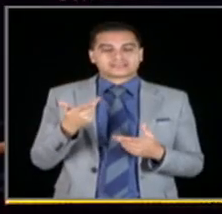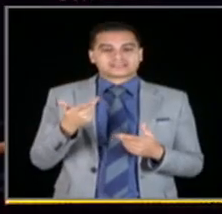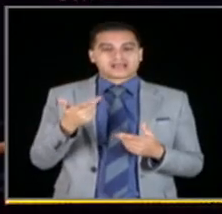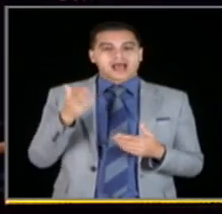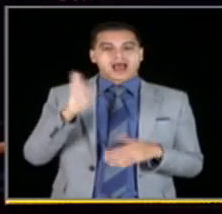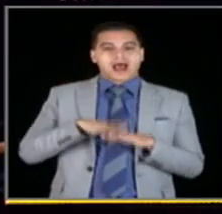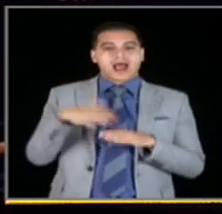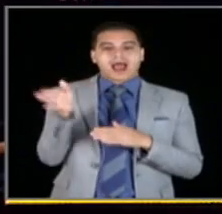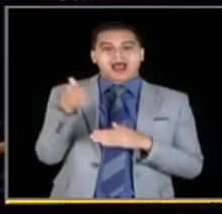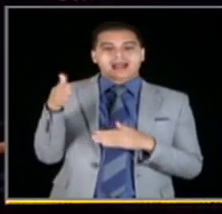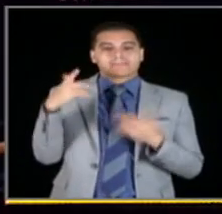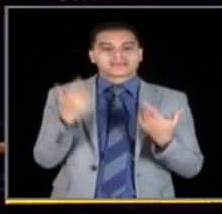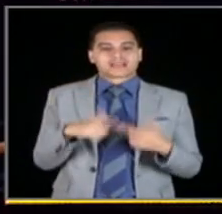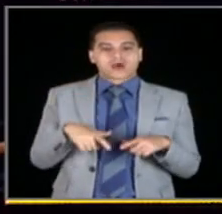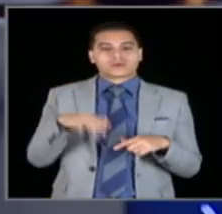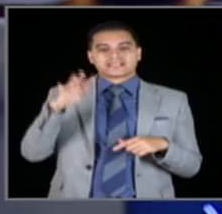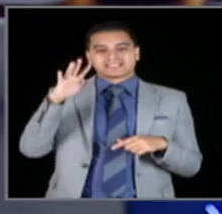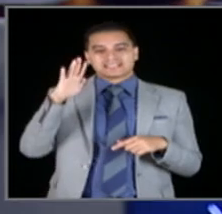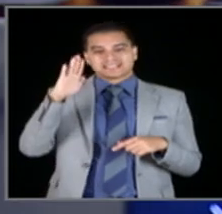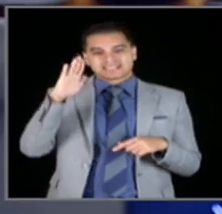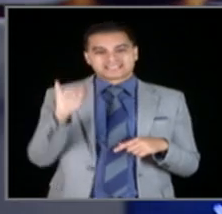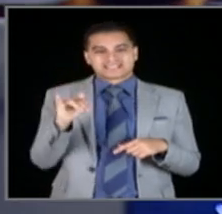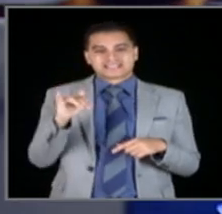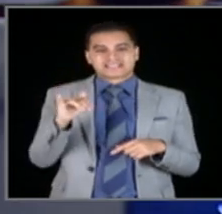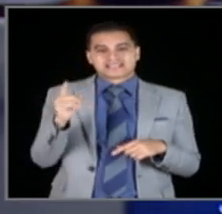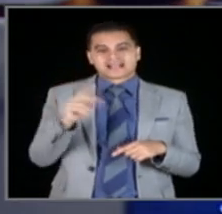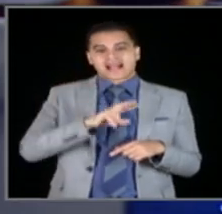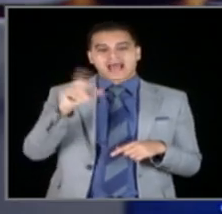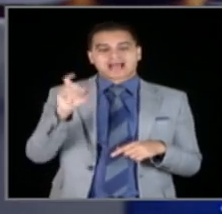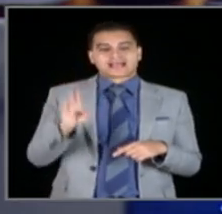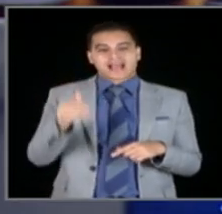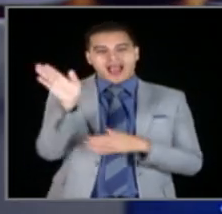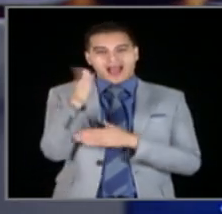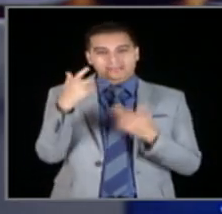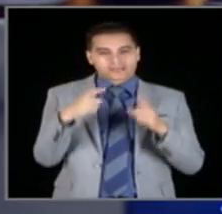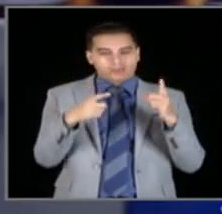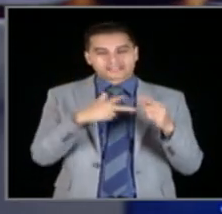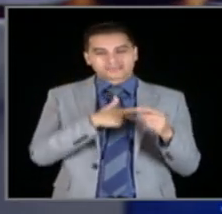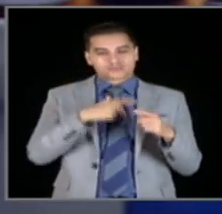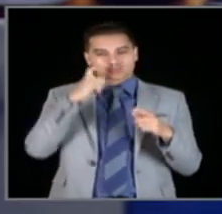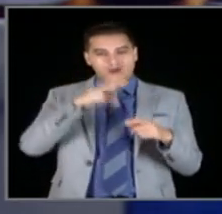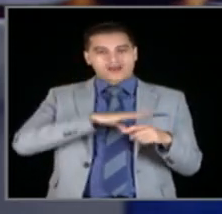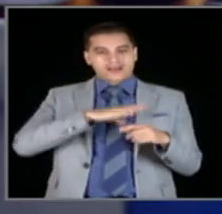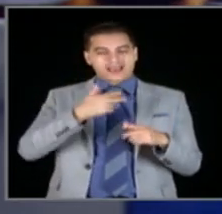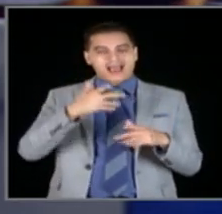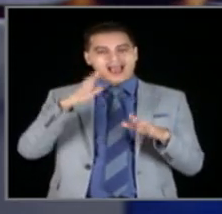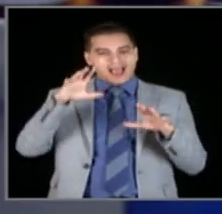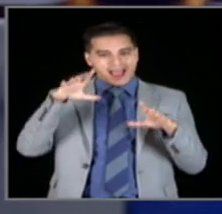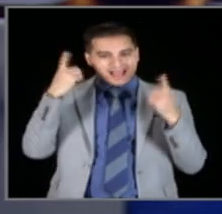الموجود على علم دولة سريلانكا؟ هو طبعاً الأسد. في عهد أي حاكم